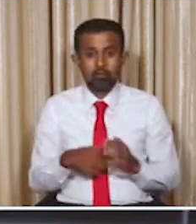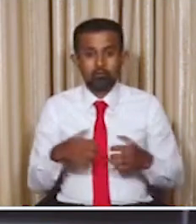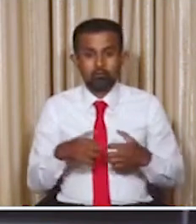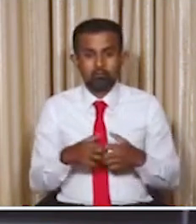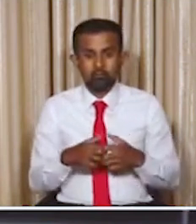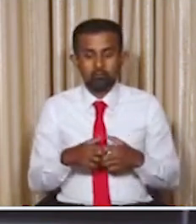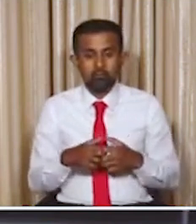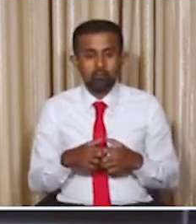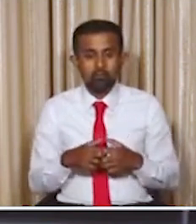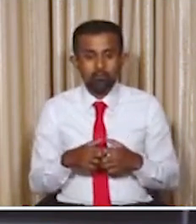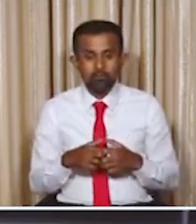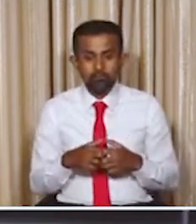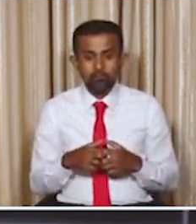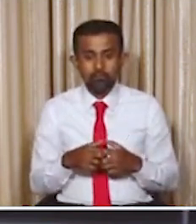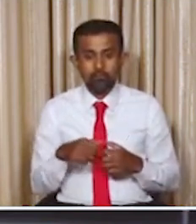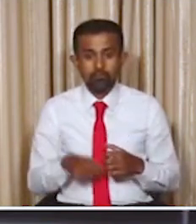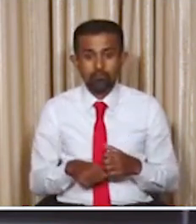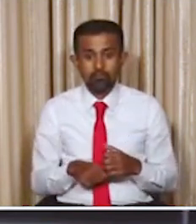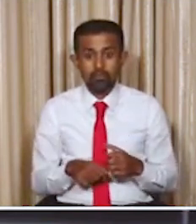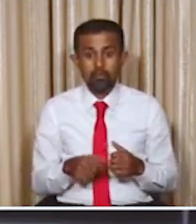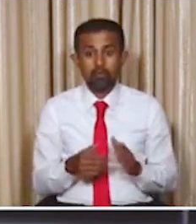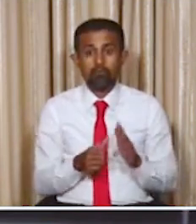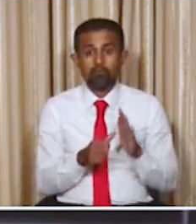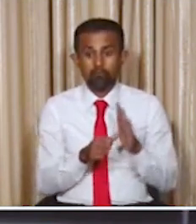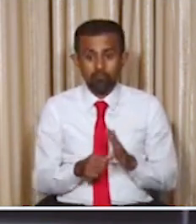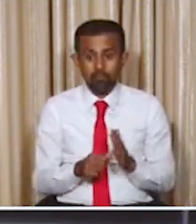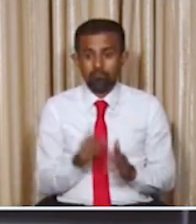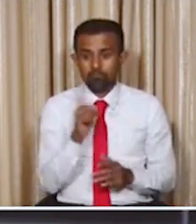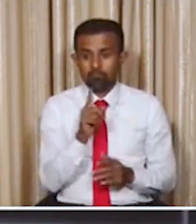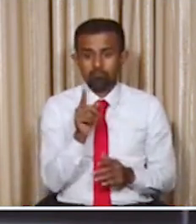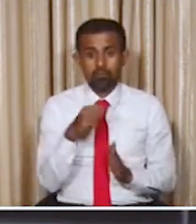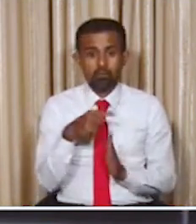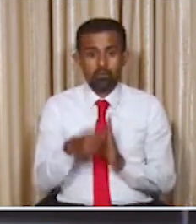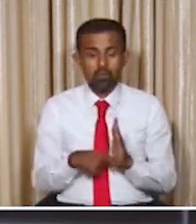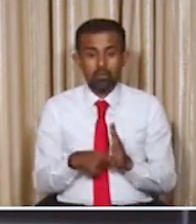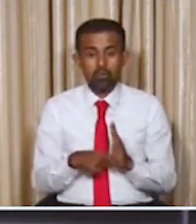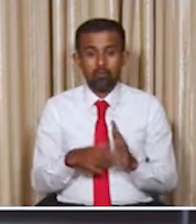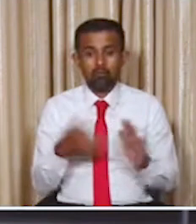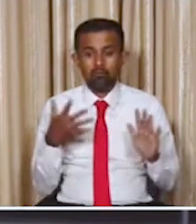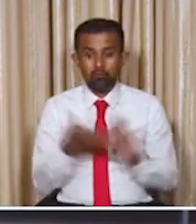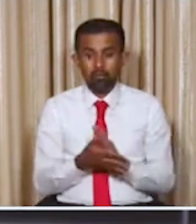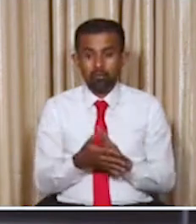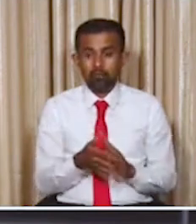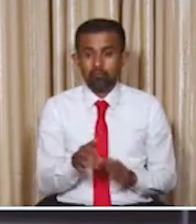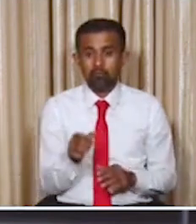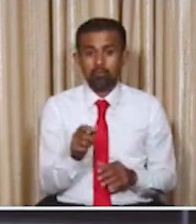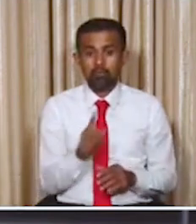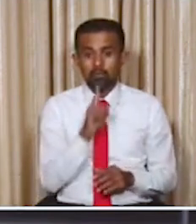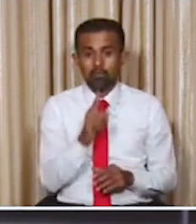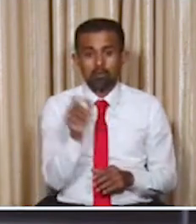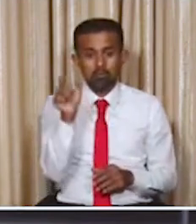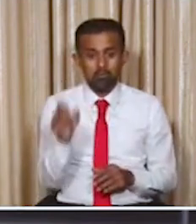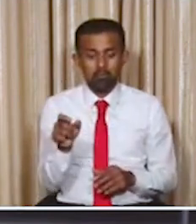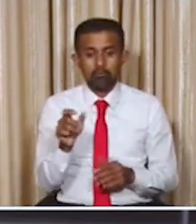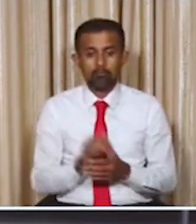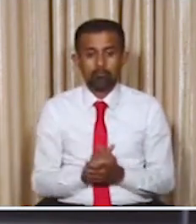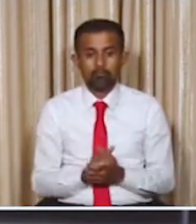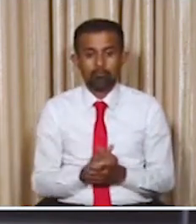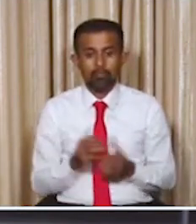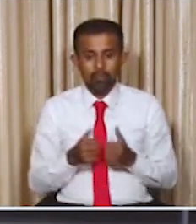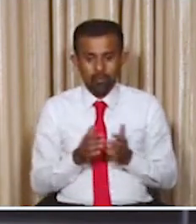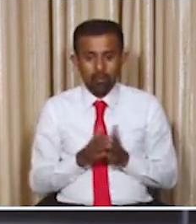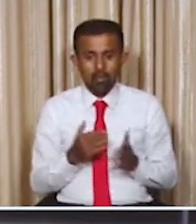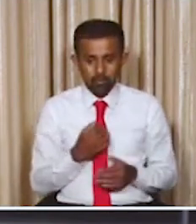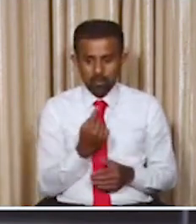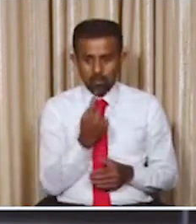තත්ත්වය මේ මේක ඩික්ලෙයාර් කරේ එතුමා. ඉස්සෙල්ලාම මේ රට ඩිෆෝල්ට් කියලා දැම්මේ එතුමා එළියට. අපෙන්